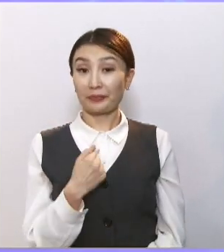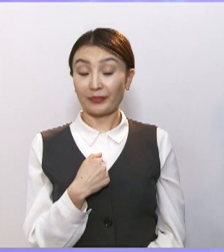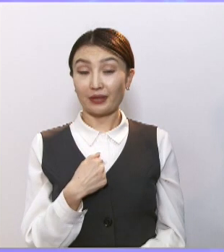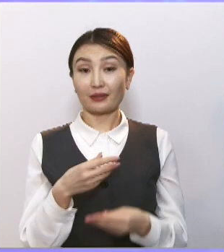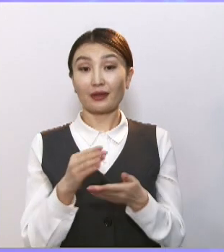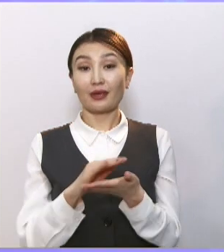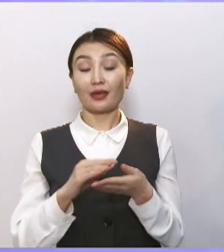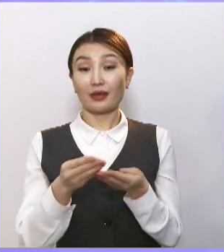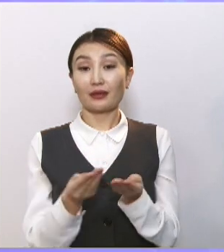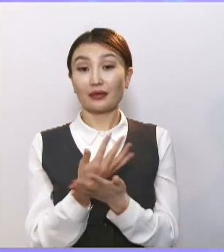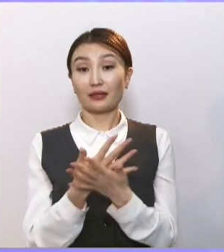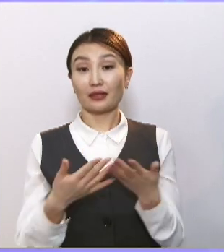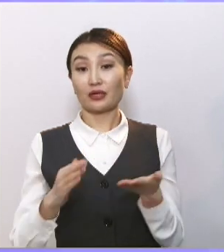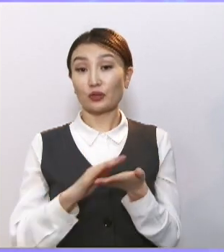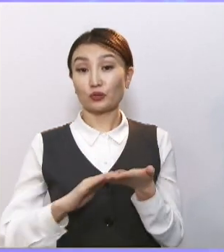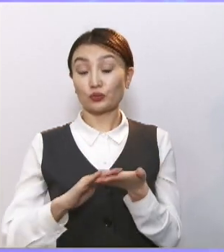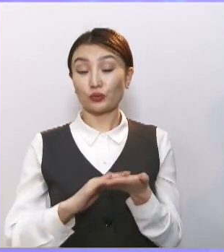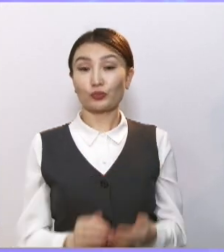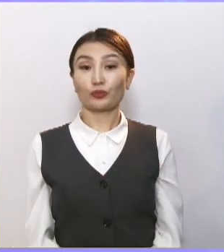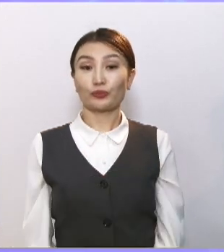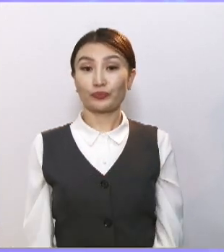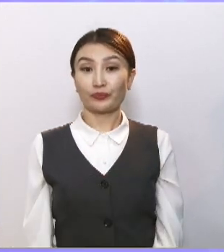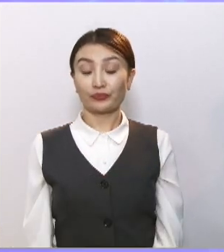Мен идиш жуумун.